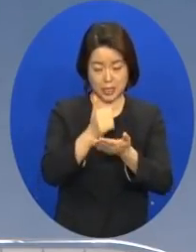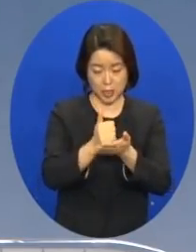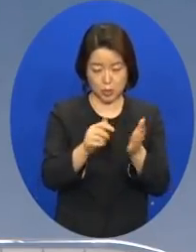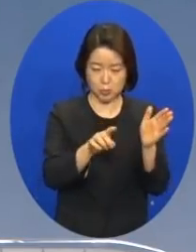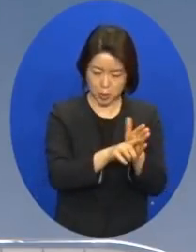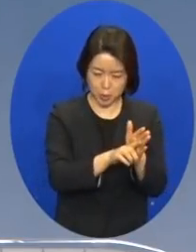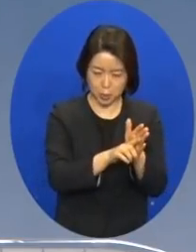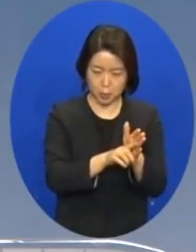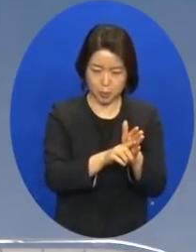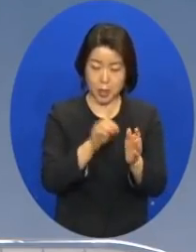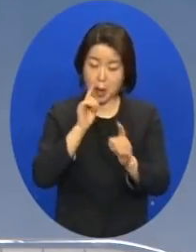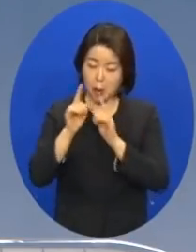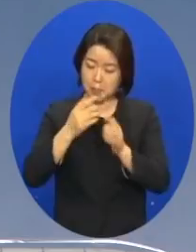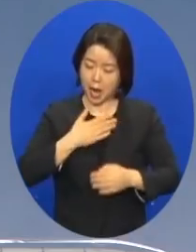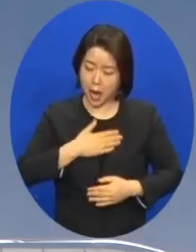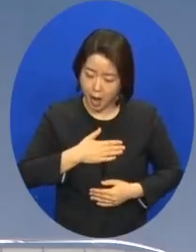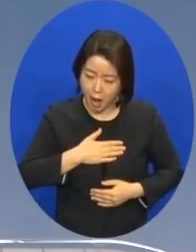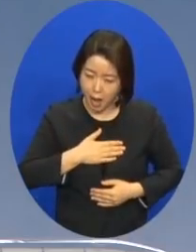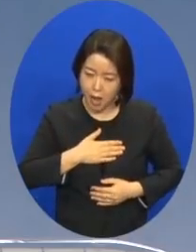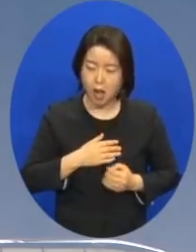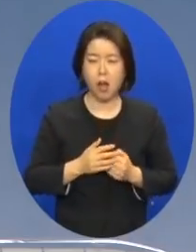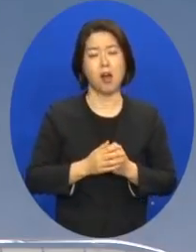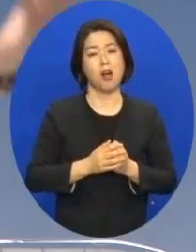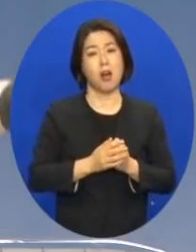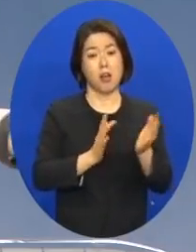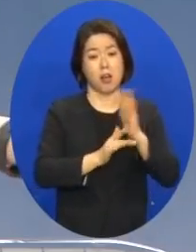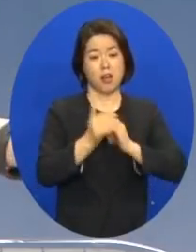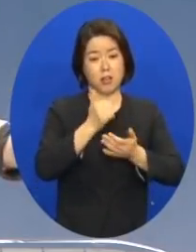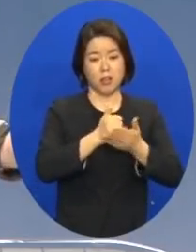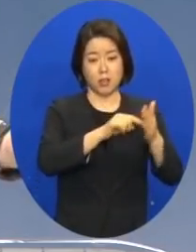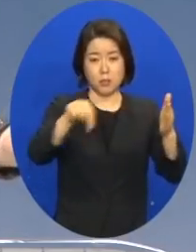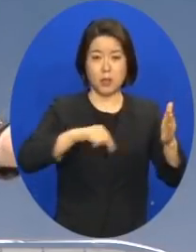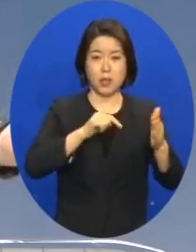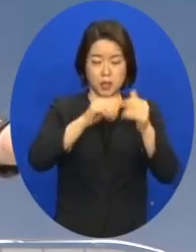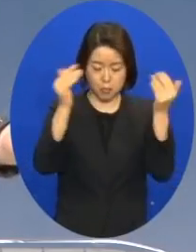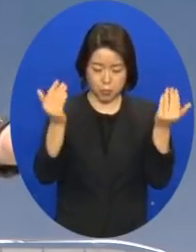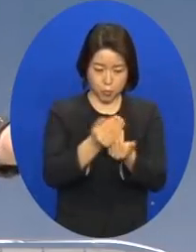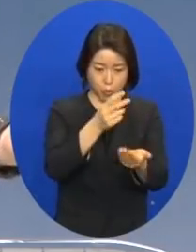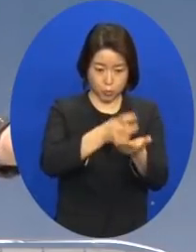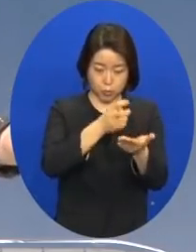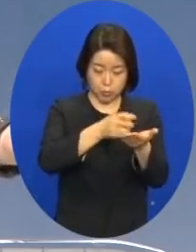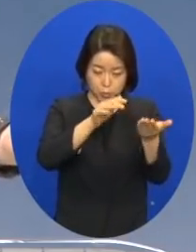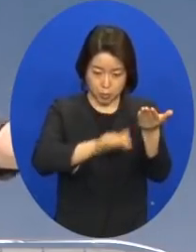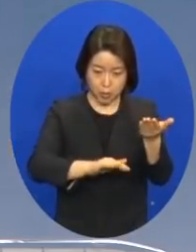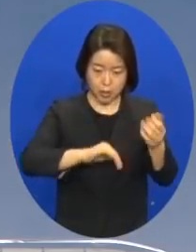알고 보니까 예수님 안에서 우리는 모든 율법에서 자유함을 얻었습니다.